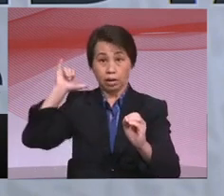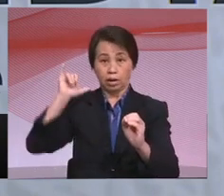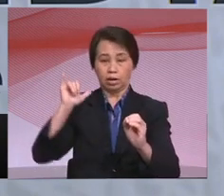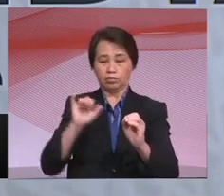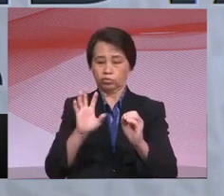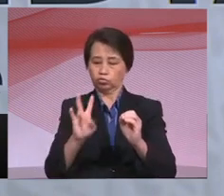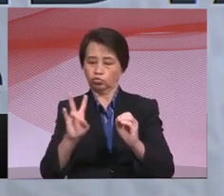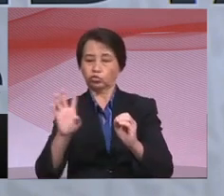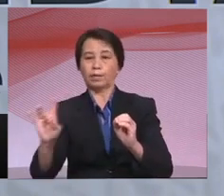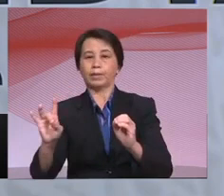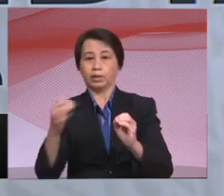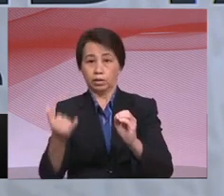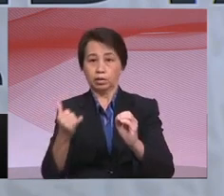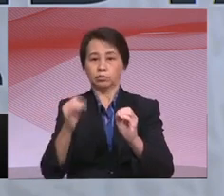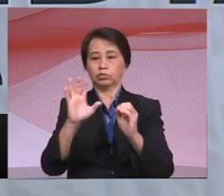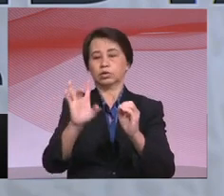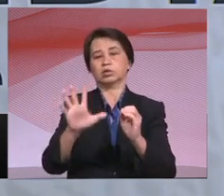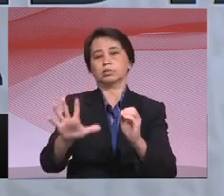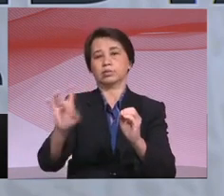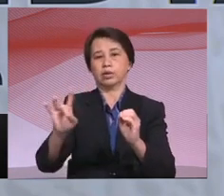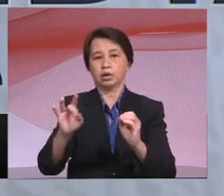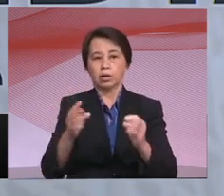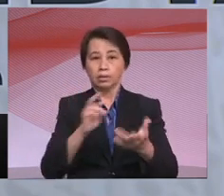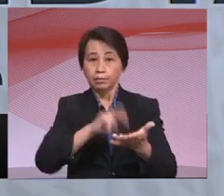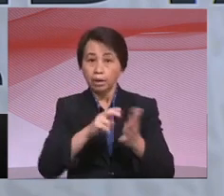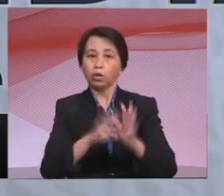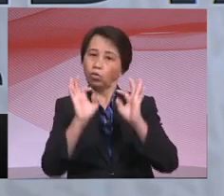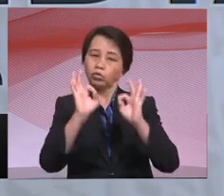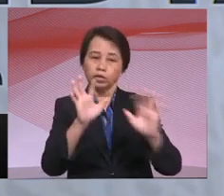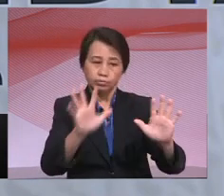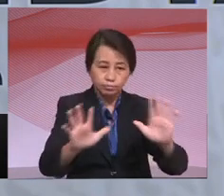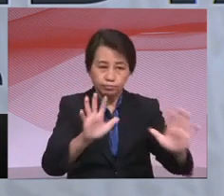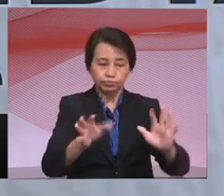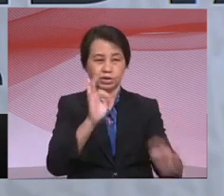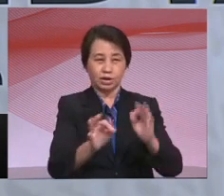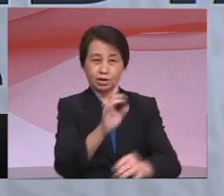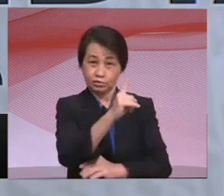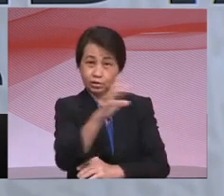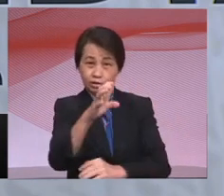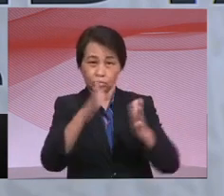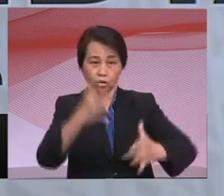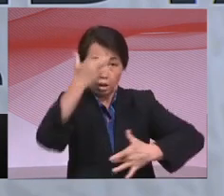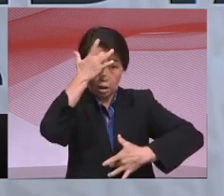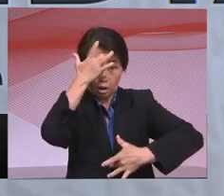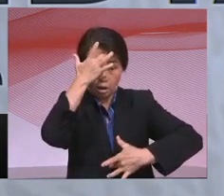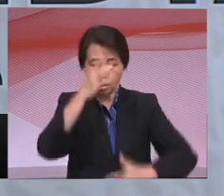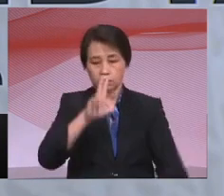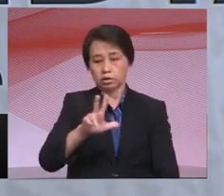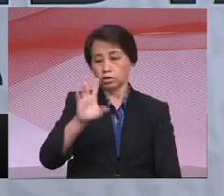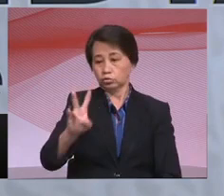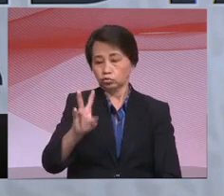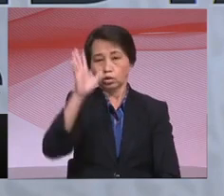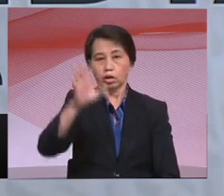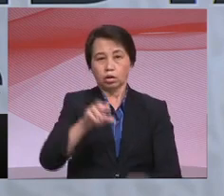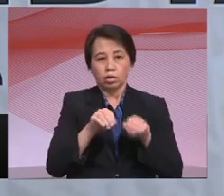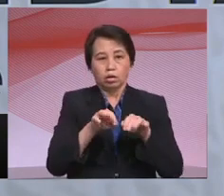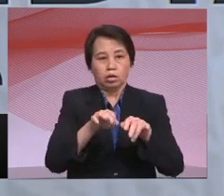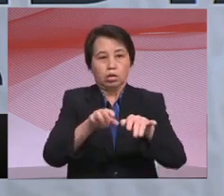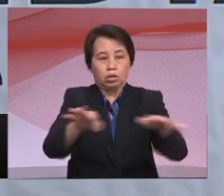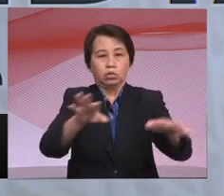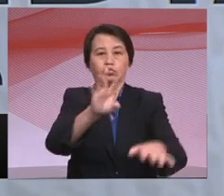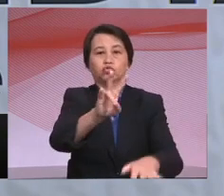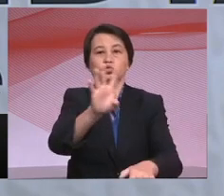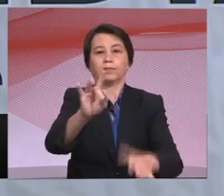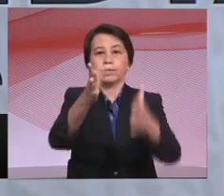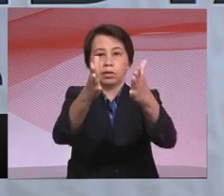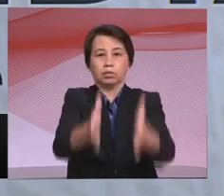0.78. Jadi maksudnya kita terkawal. Jadi kalau 100 orang dijangkiti, 37 akan menjangkiti